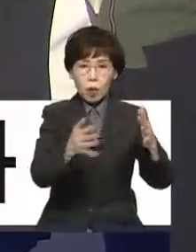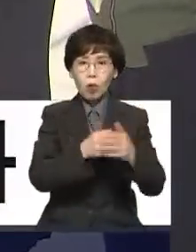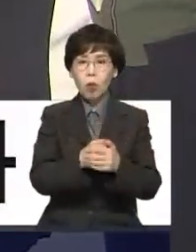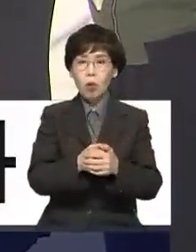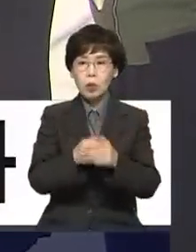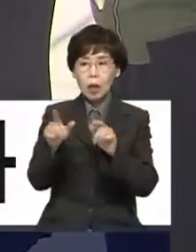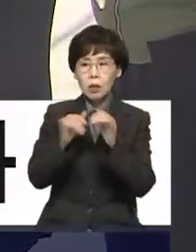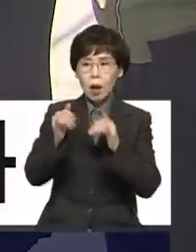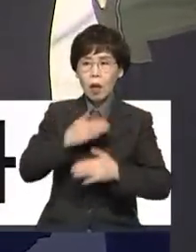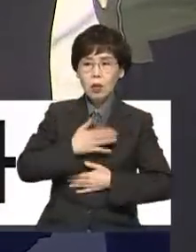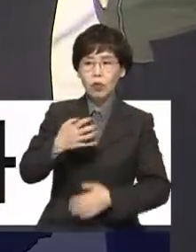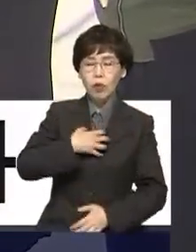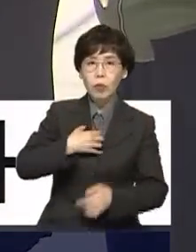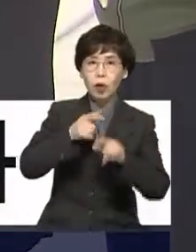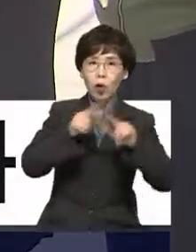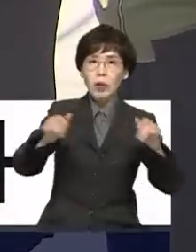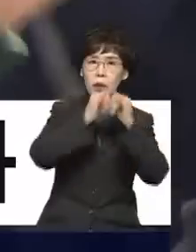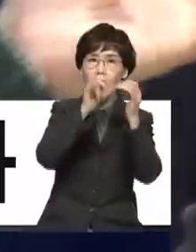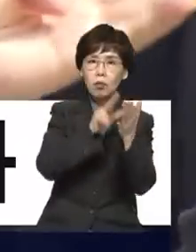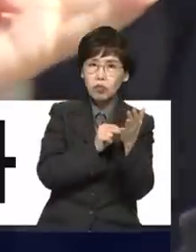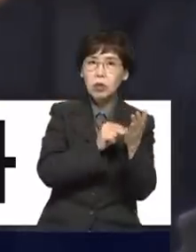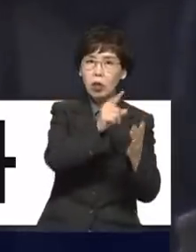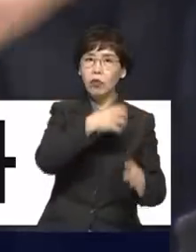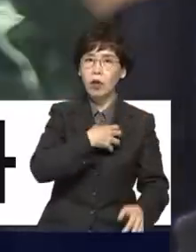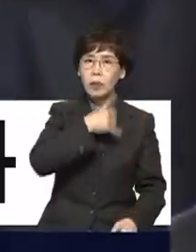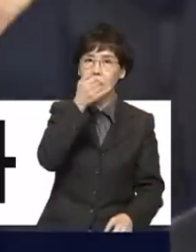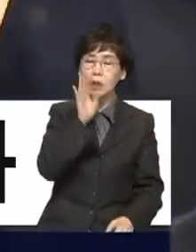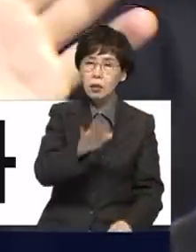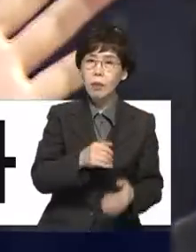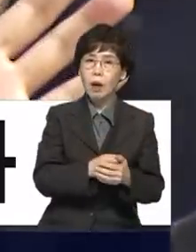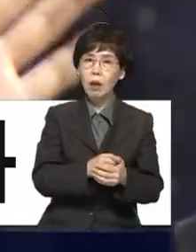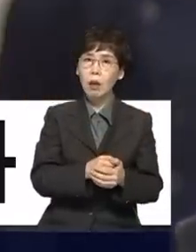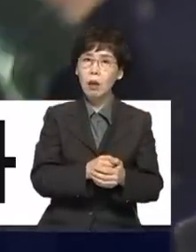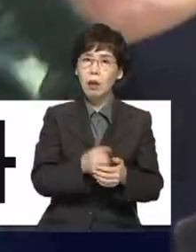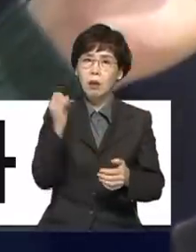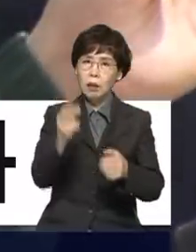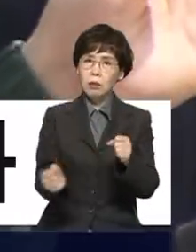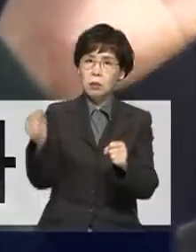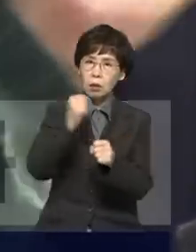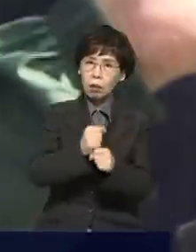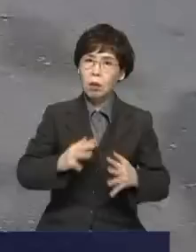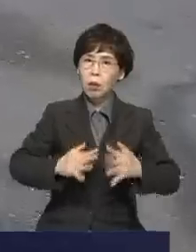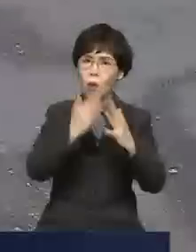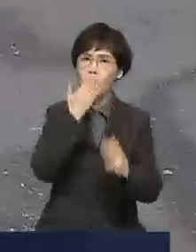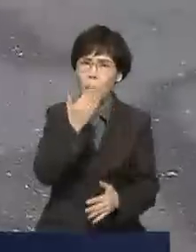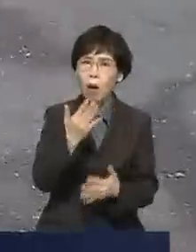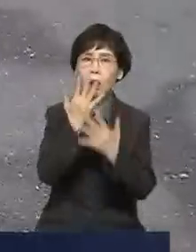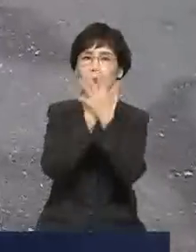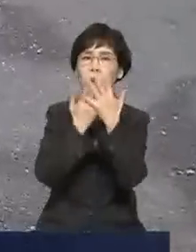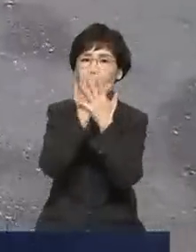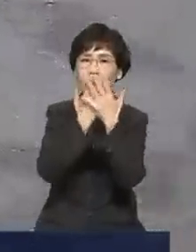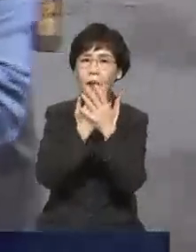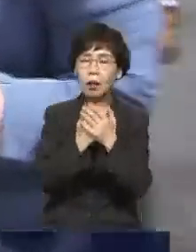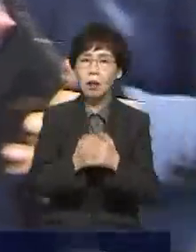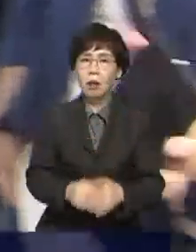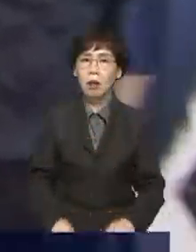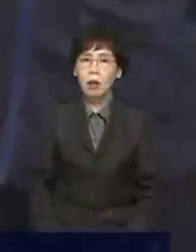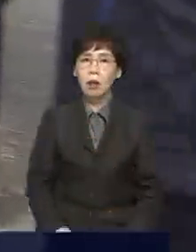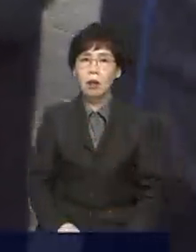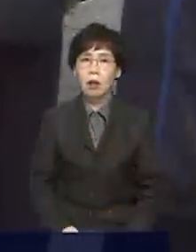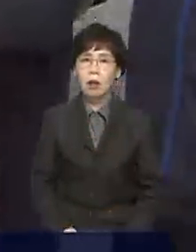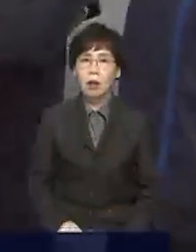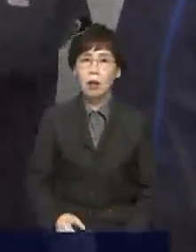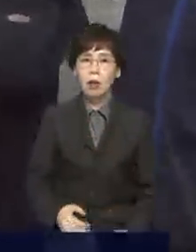등의 온갖 지역 사회 문제의 주범이지만 사업을 재개할 수 있을지는 불확실합니다. 뿔뿔이 흩어진